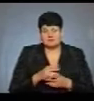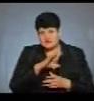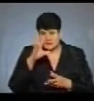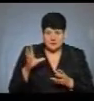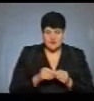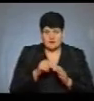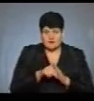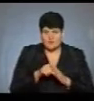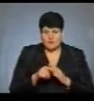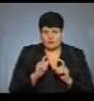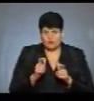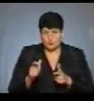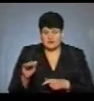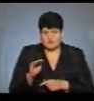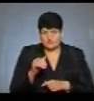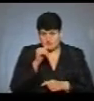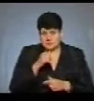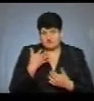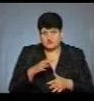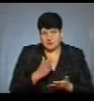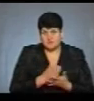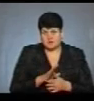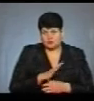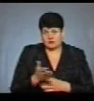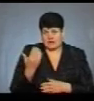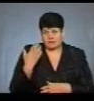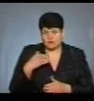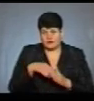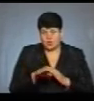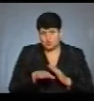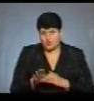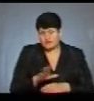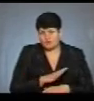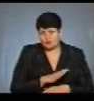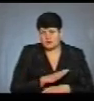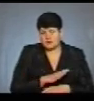повідомлення за жовтий місяць вже мали бути в ЖЕКах давно, тому що вони роздруковані були ще